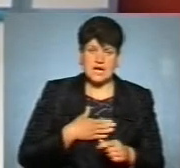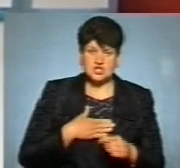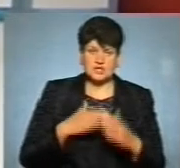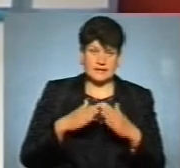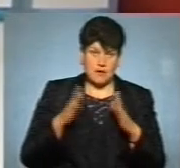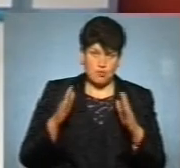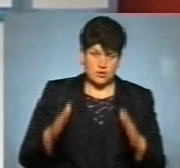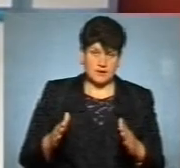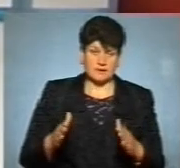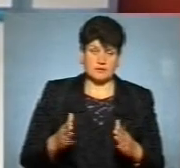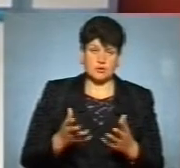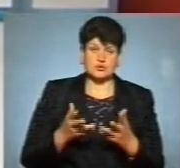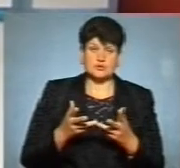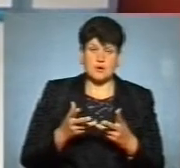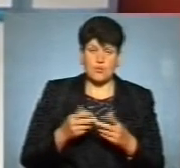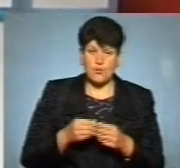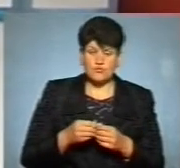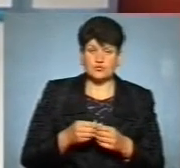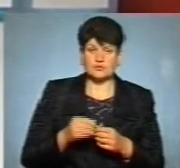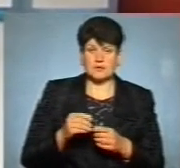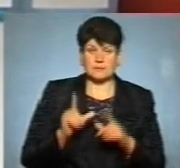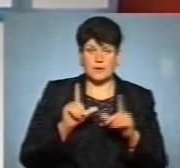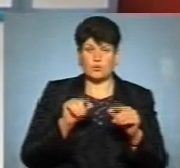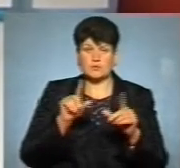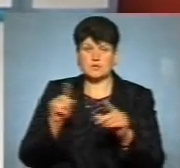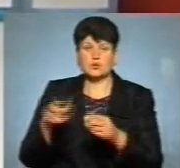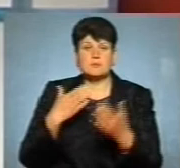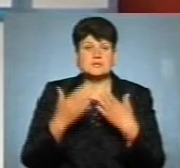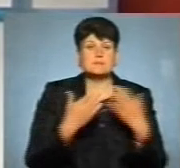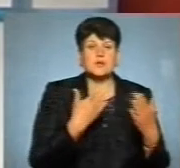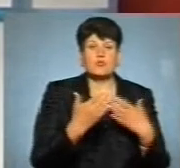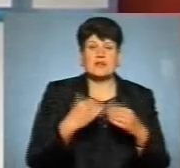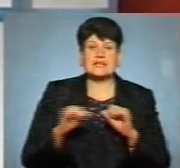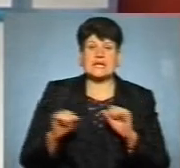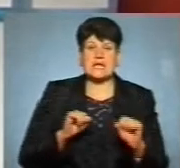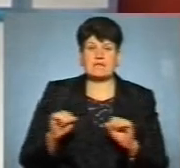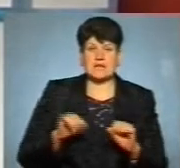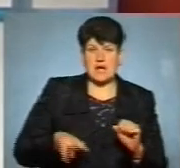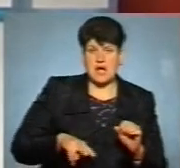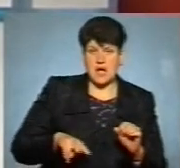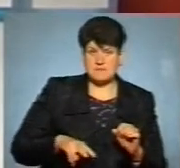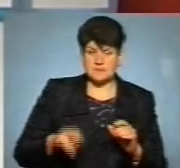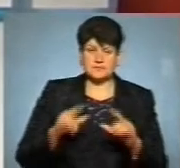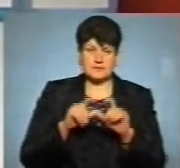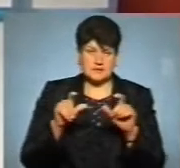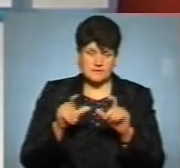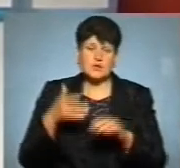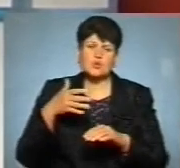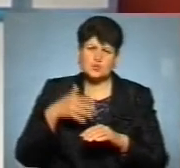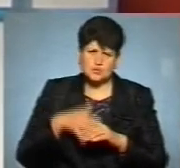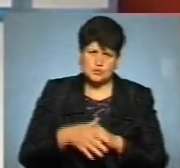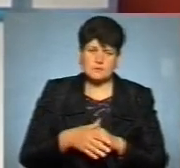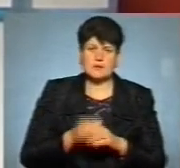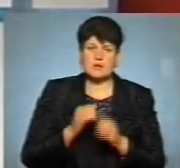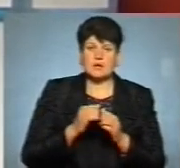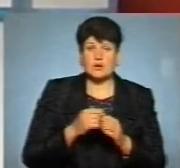так кажу, розраховують, як під час об'їзду ми спілкувалися із керівниками оздоровчих закладів. Вони це все розуміють і кажуть,